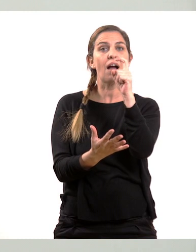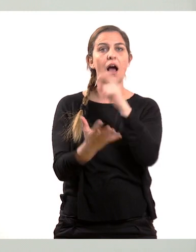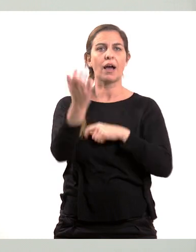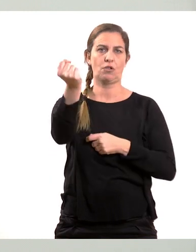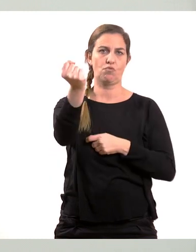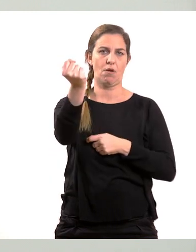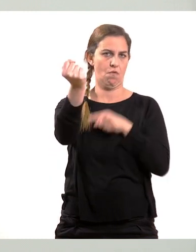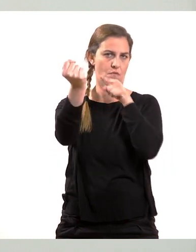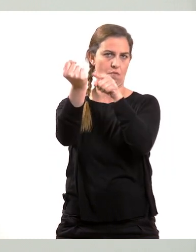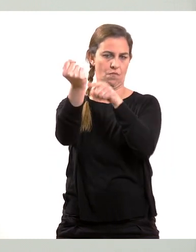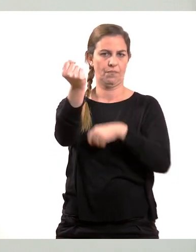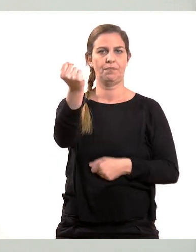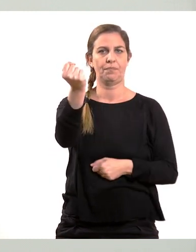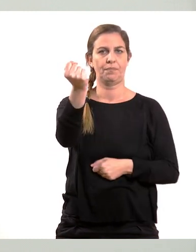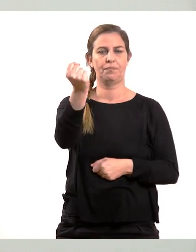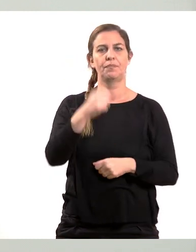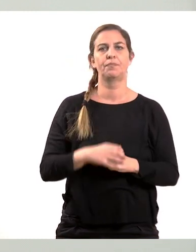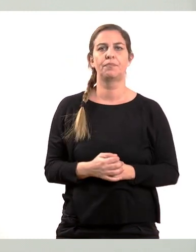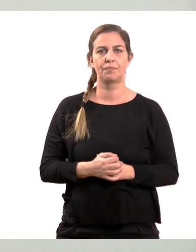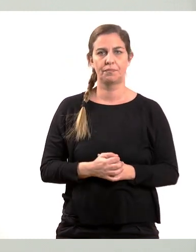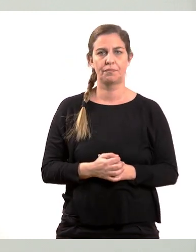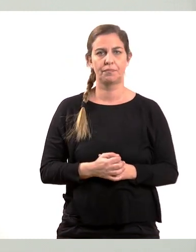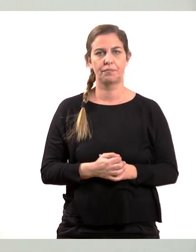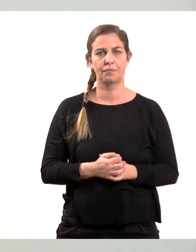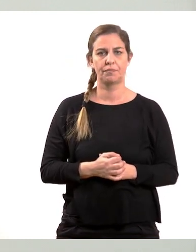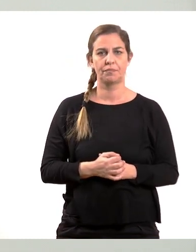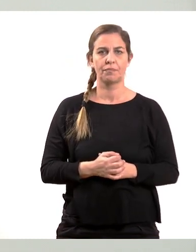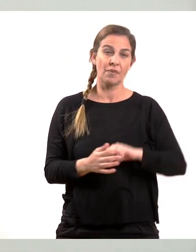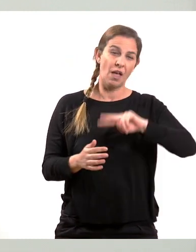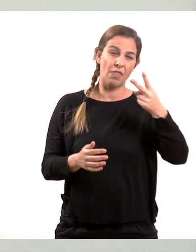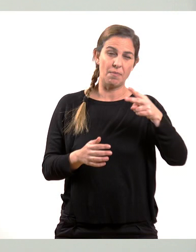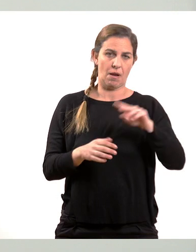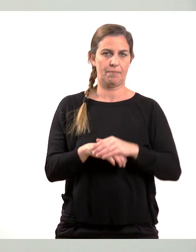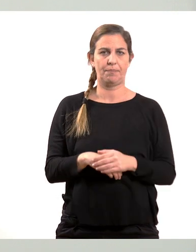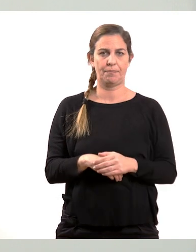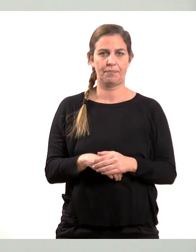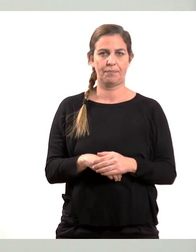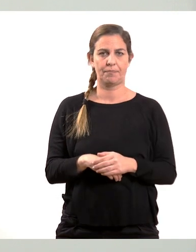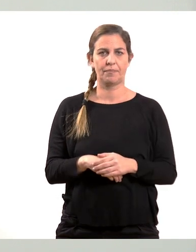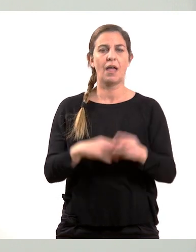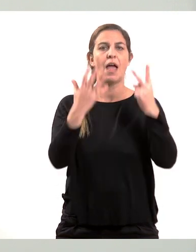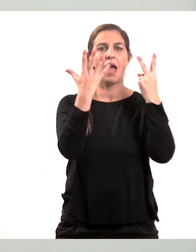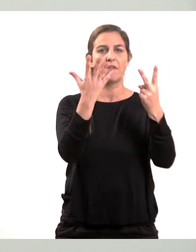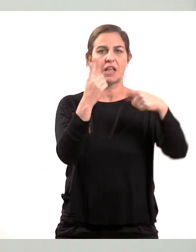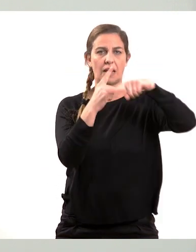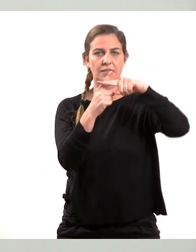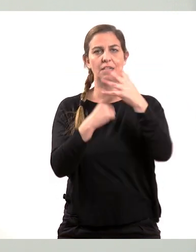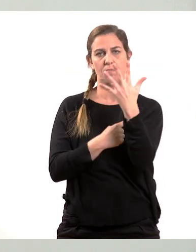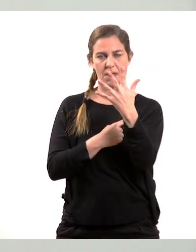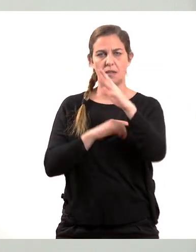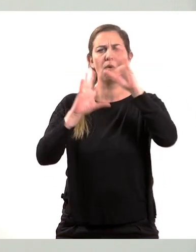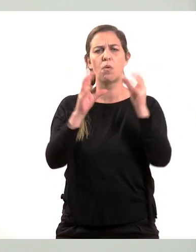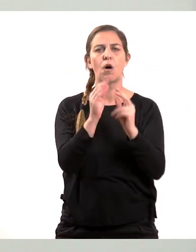πάει κρατούμενο. Το βάζουμε δίπλα. Πάμε δίπλα τώρα στις δεκάδες. 7 και 5,